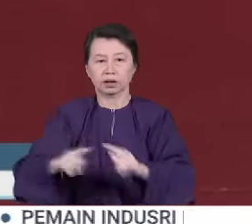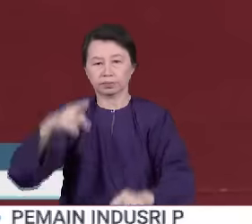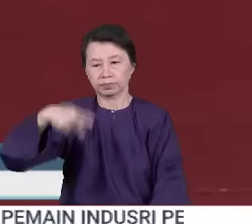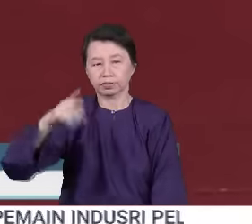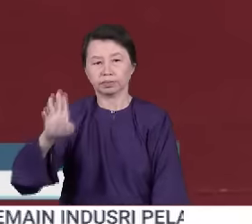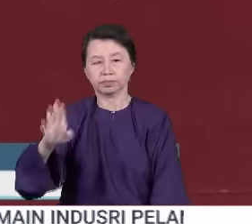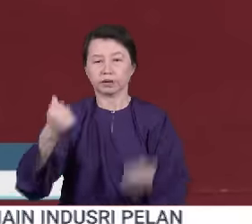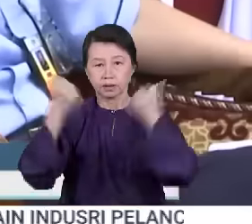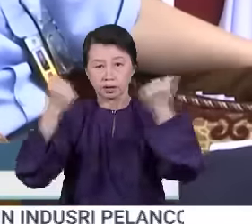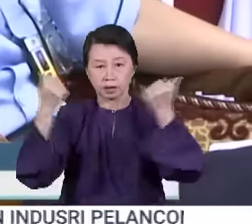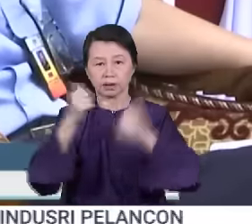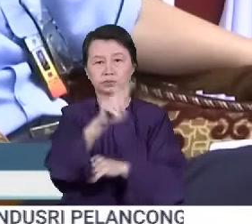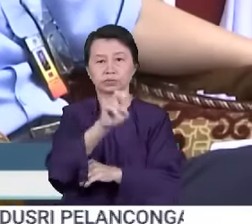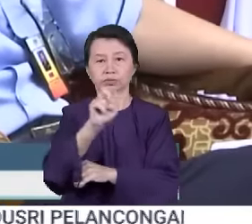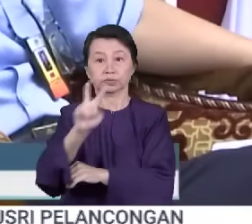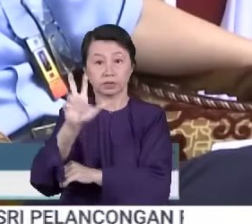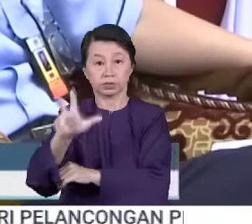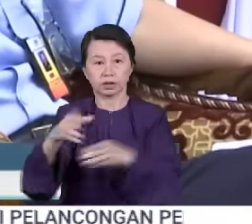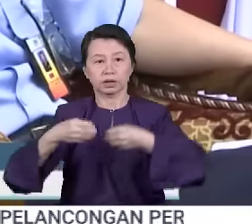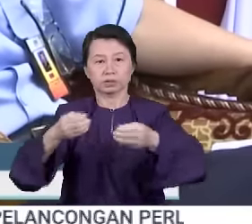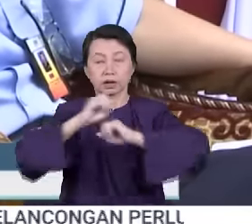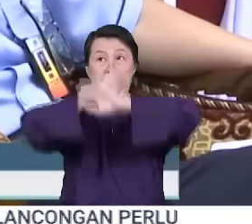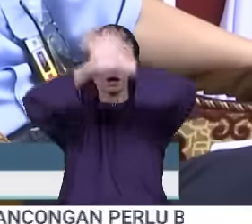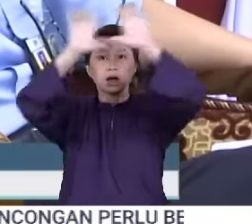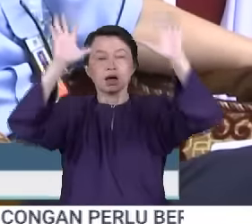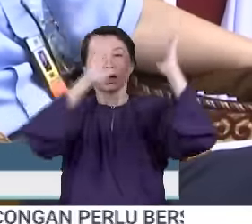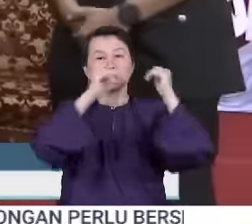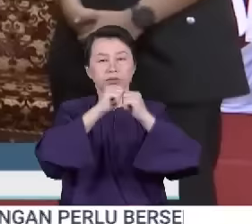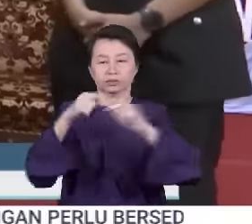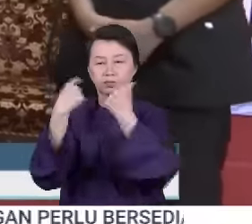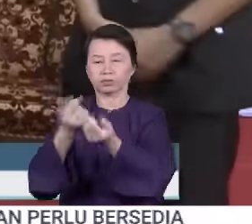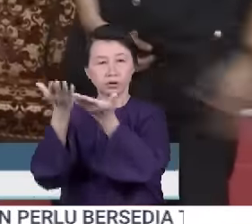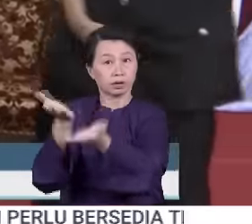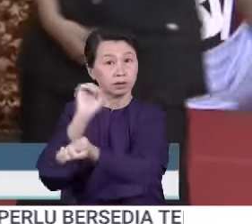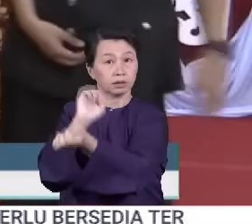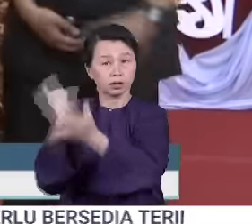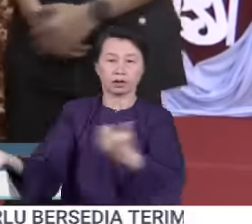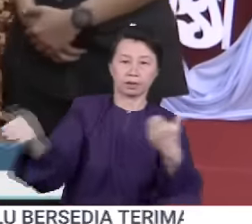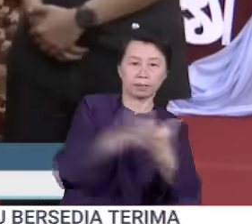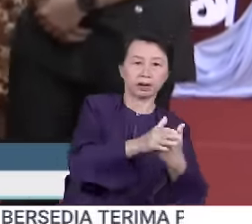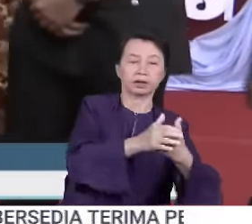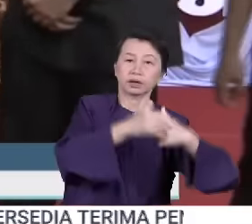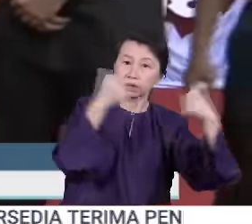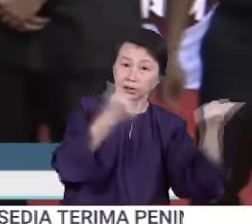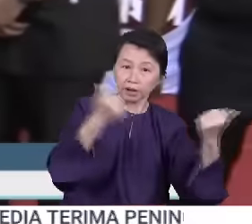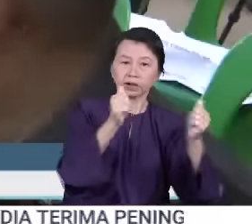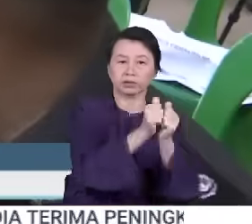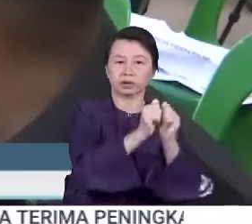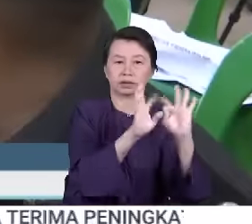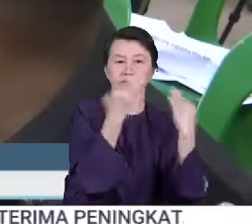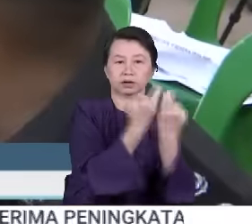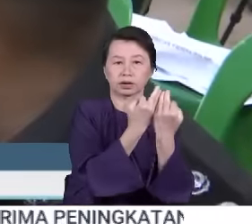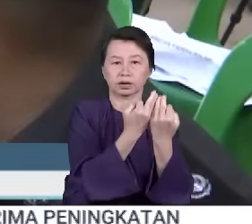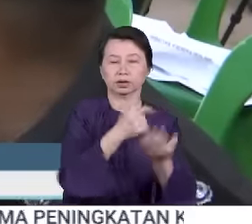Sempena Aidilfitri 2023 memberi sinar harapan kepada golongan berkenaan pulang beraya bersama keluarga.